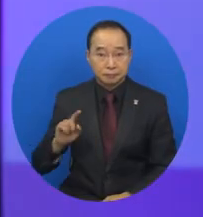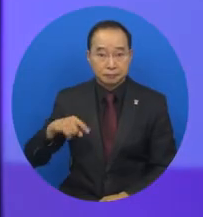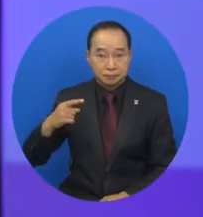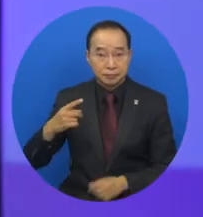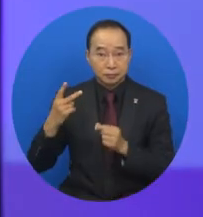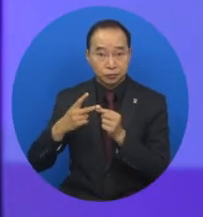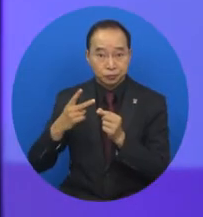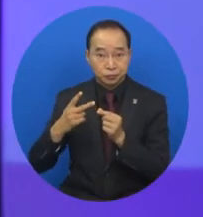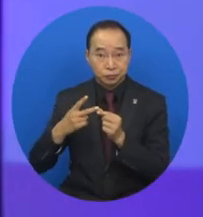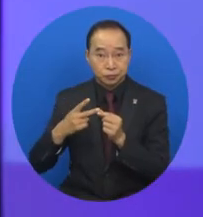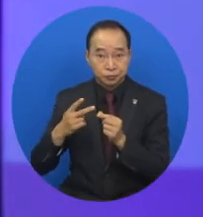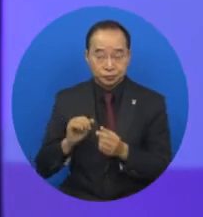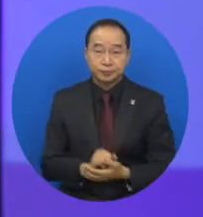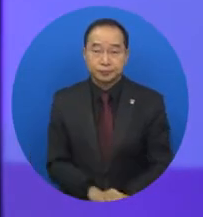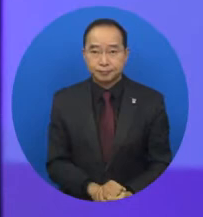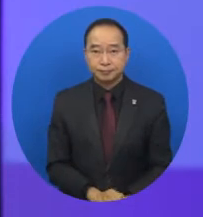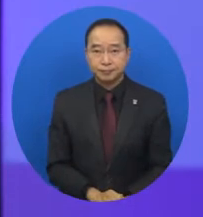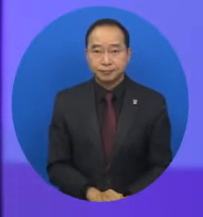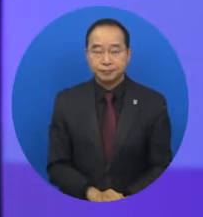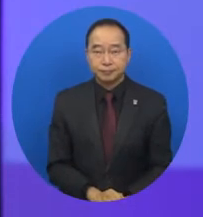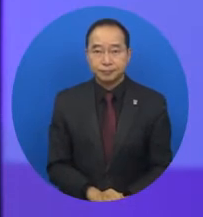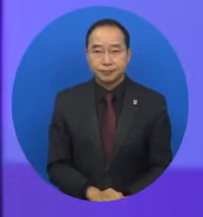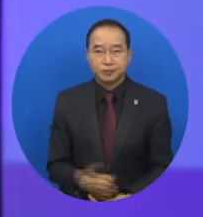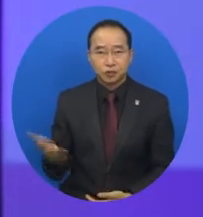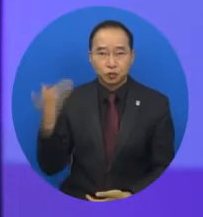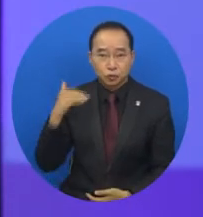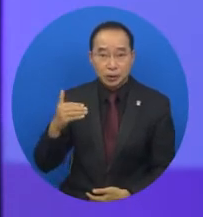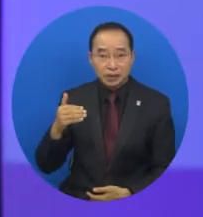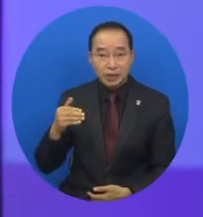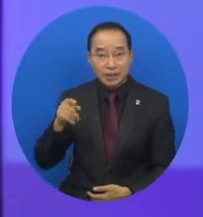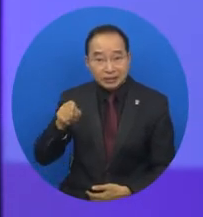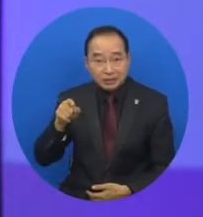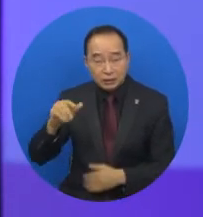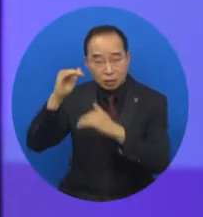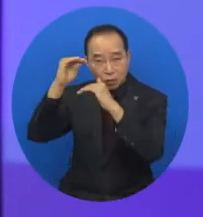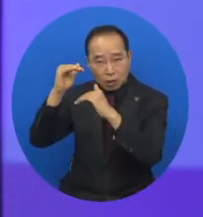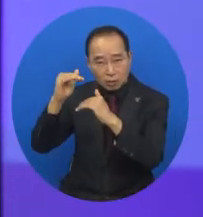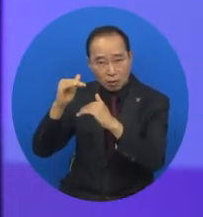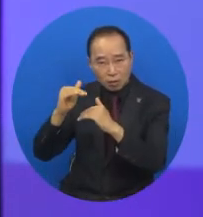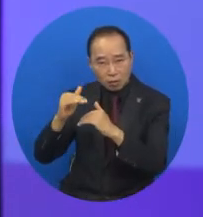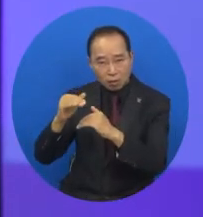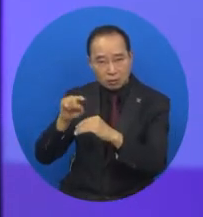두 번째 임상 과정이 기억나는 것은